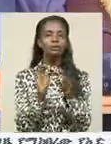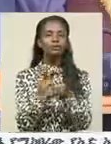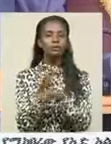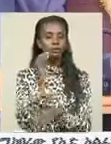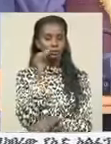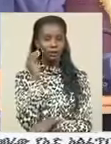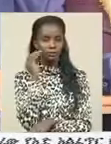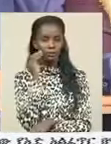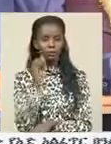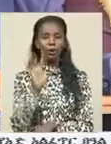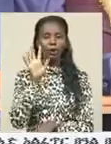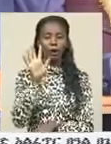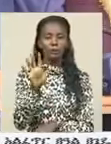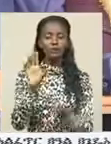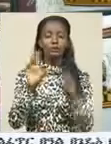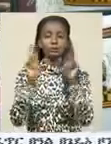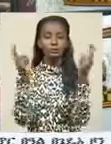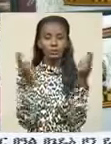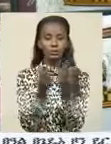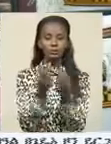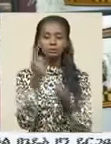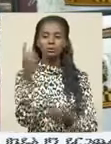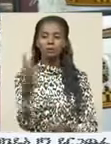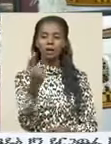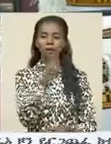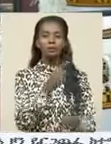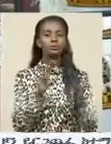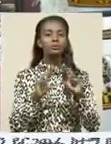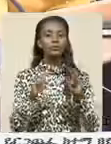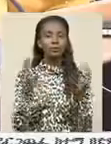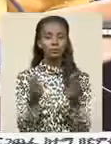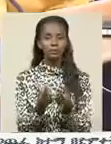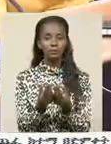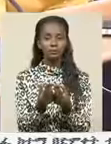ቤቱ። በአምስቱ ቡድኖች እያንዳንዱ ቡድን